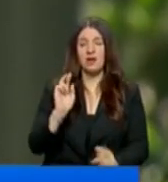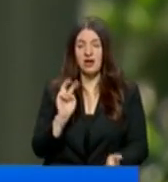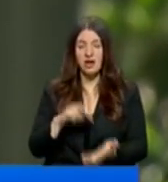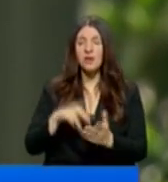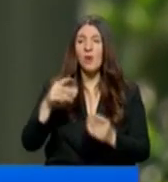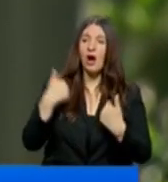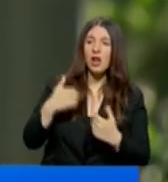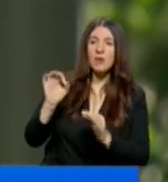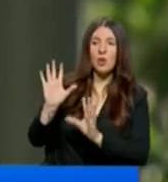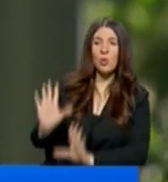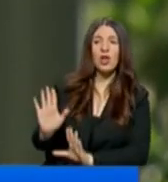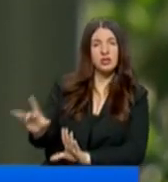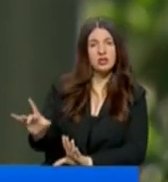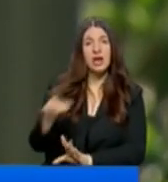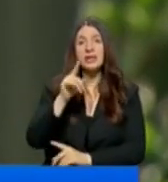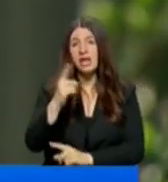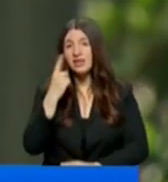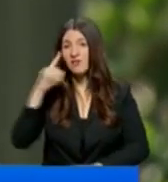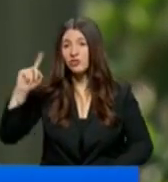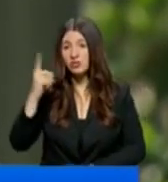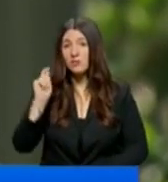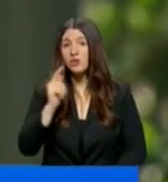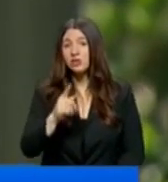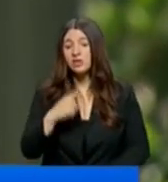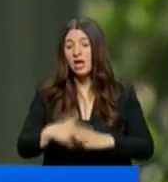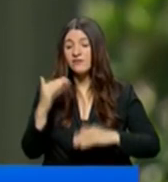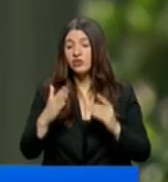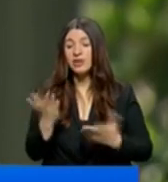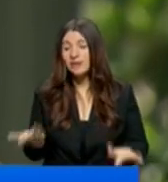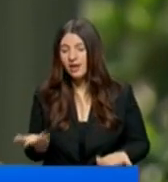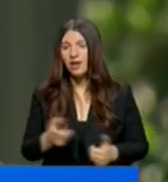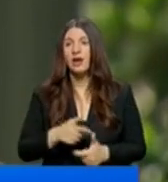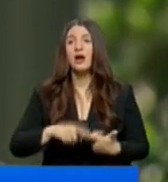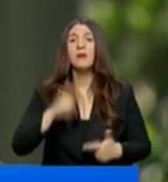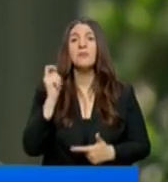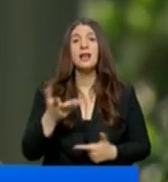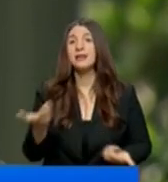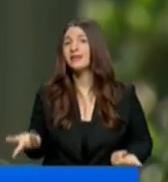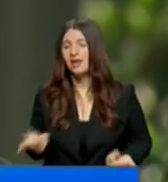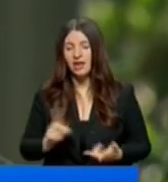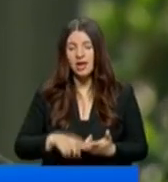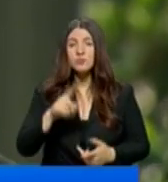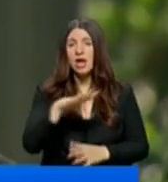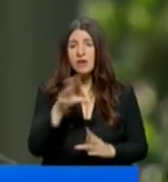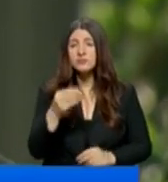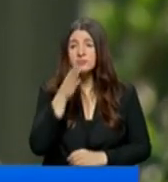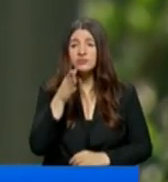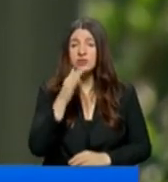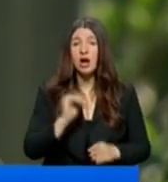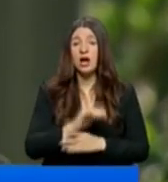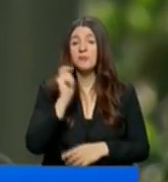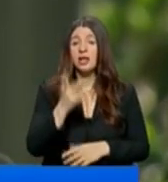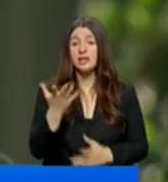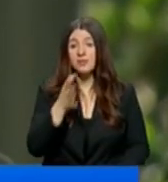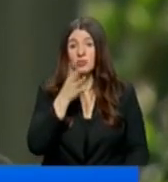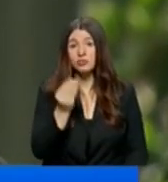kalkarsa bu hale gelir. Siz devleti yönetiyorsanız enflasyon nedir? Pahalılık nedir? Bunları bileceksiniz. Hayat pahalılığı